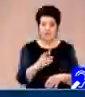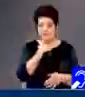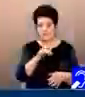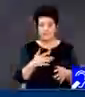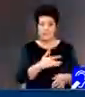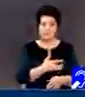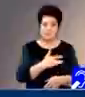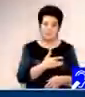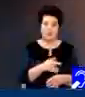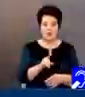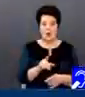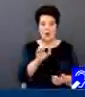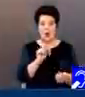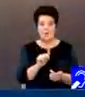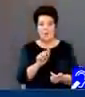să zicem așa, pentru opoziție.